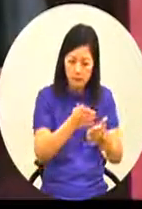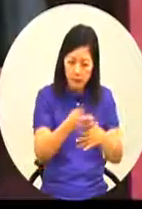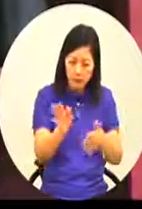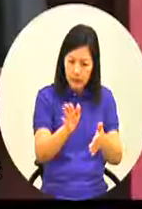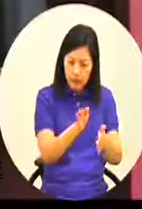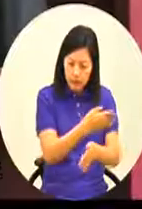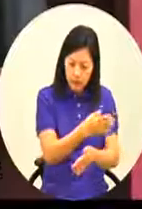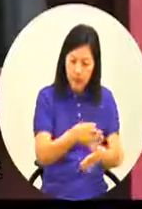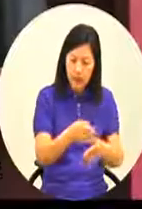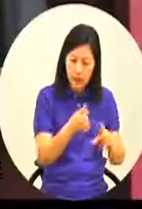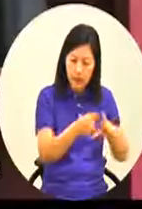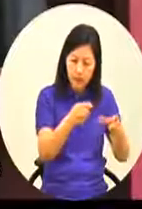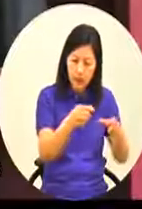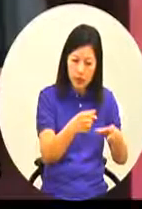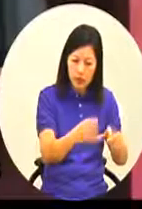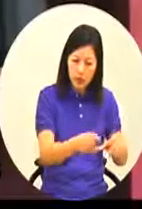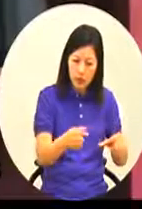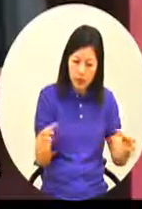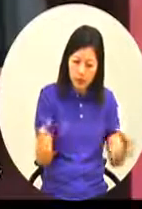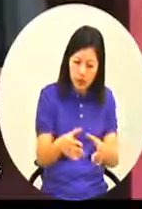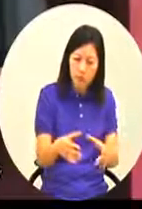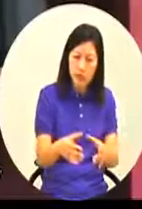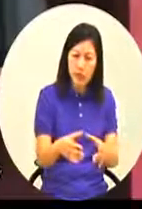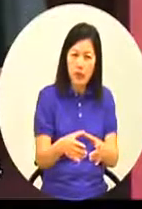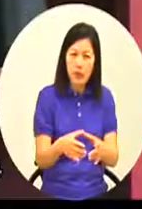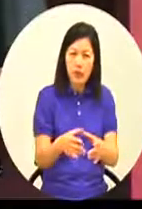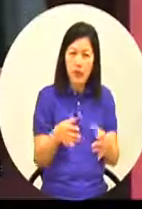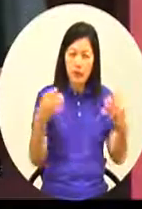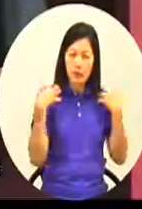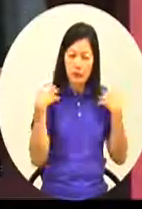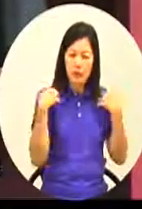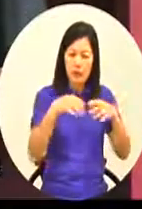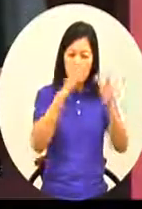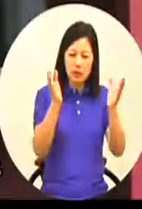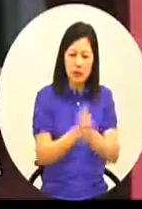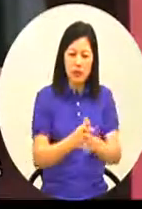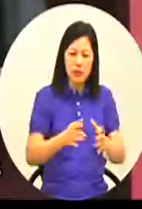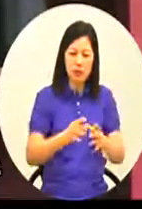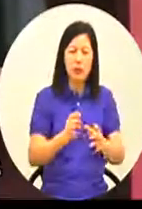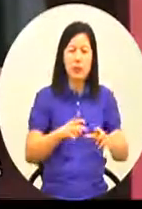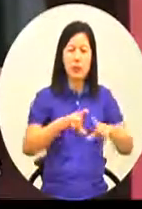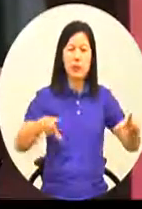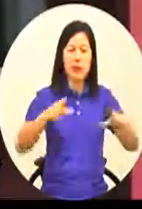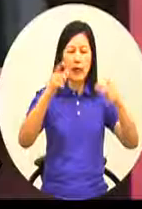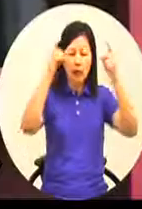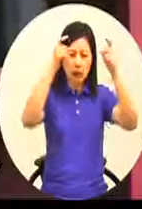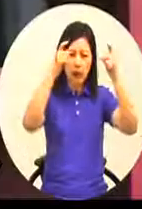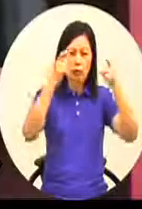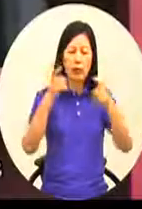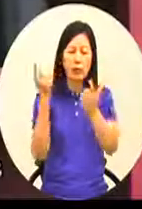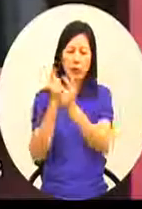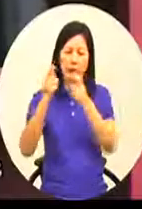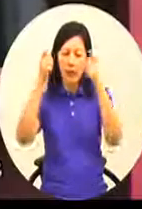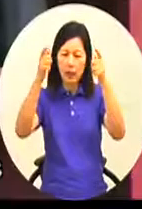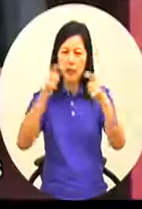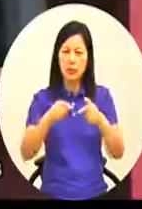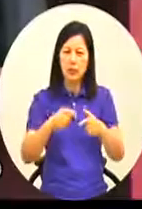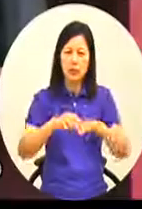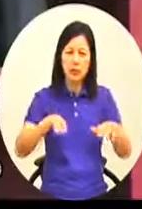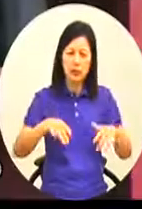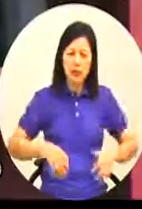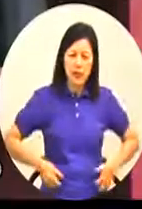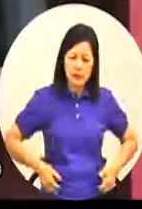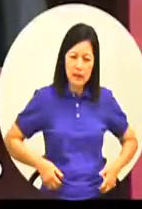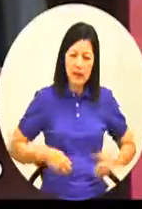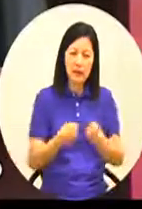区的范围可以缩小，不要让一个承包商他整个负责整个大高雄整个北高雄，那这样子一发生紧急